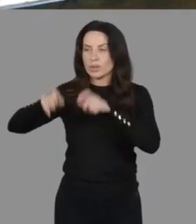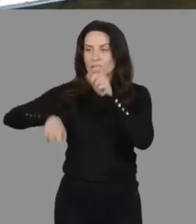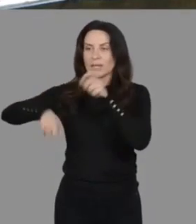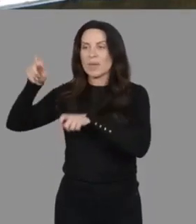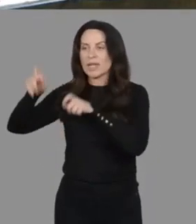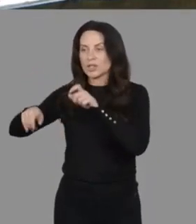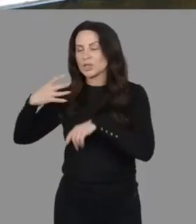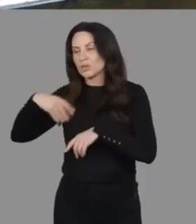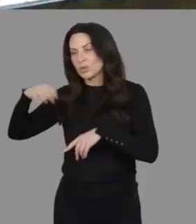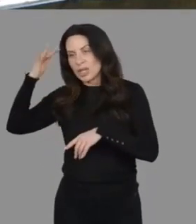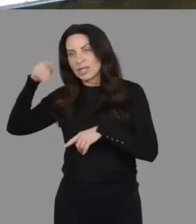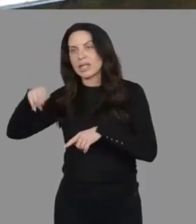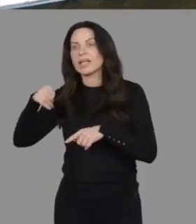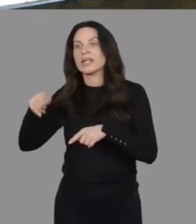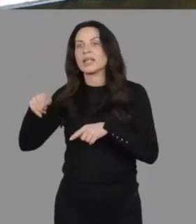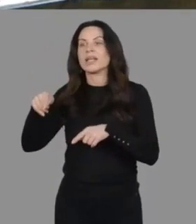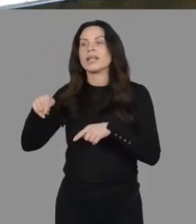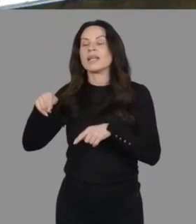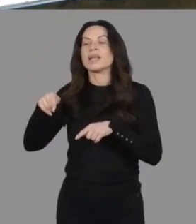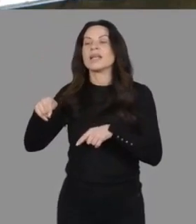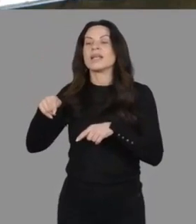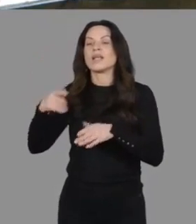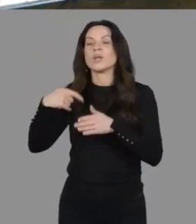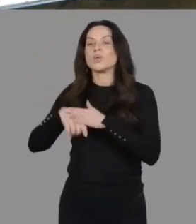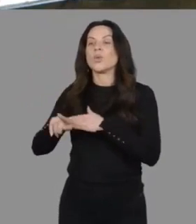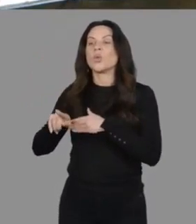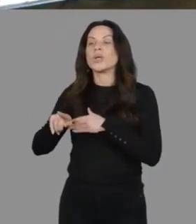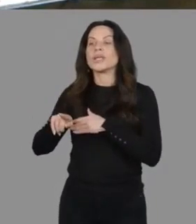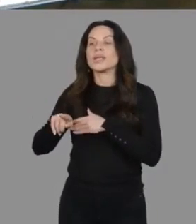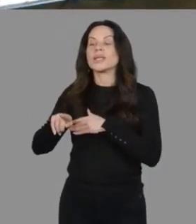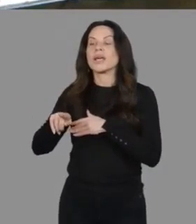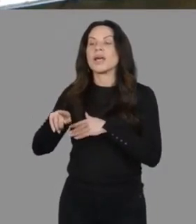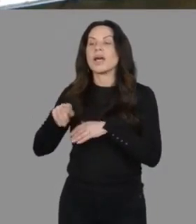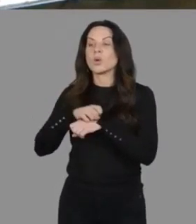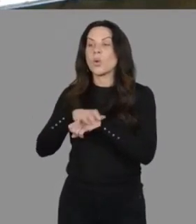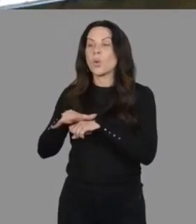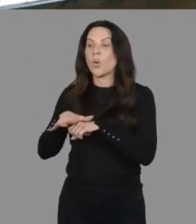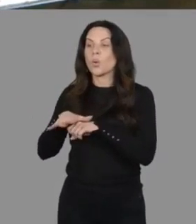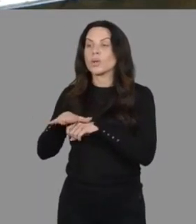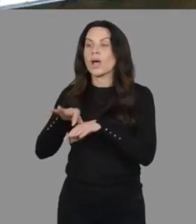die an oder durch Corona in unserer Stadt verstorben sind.